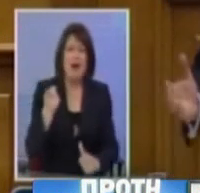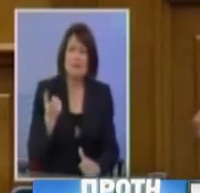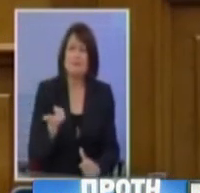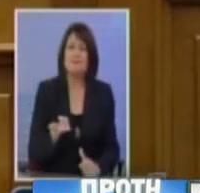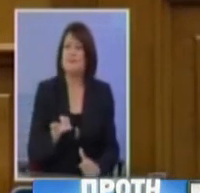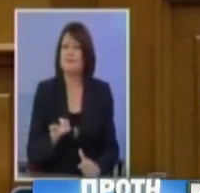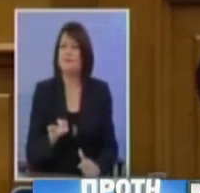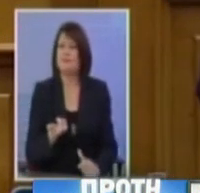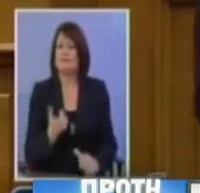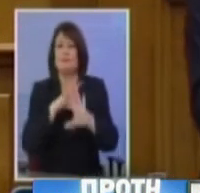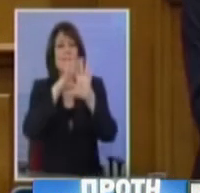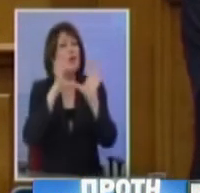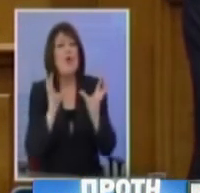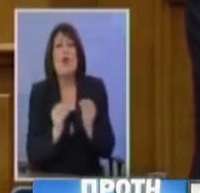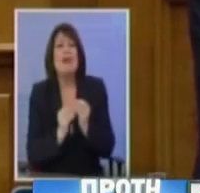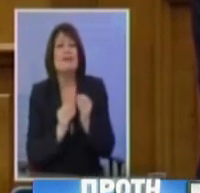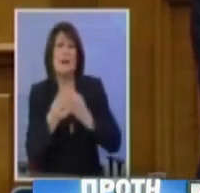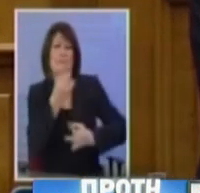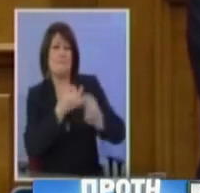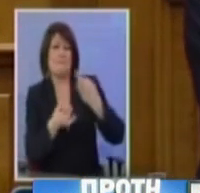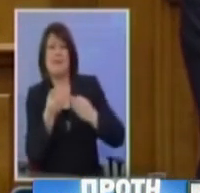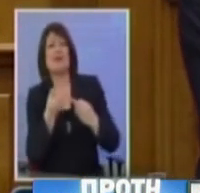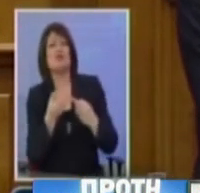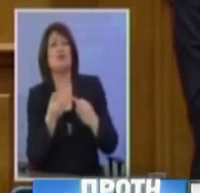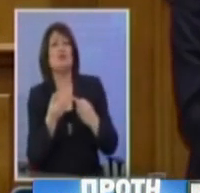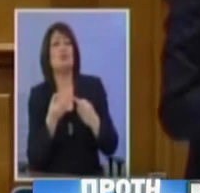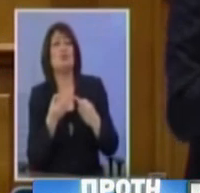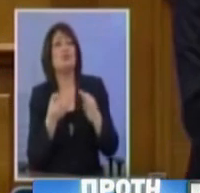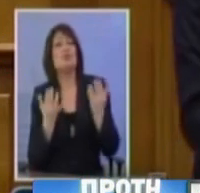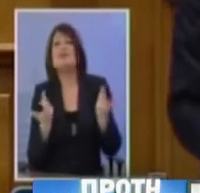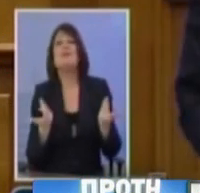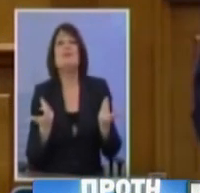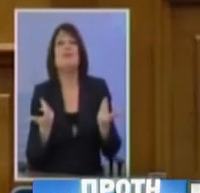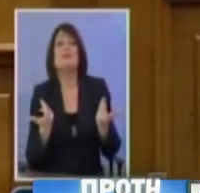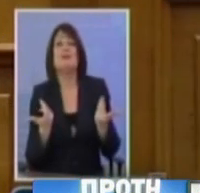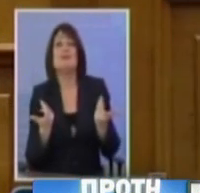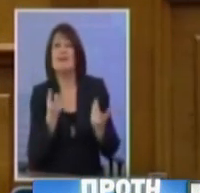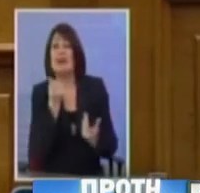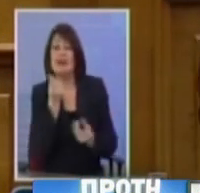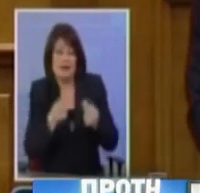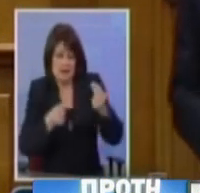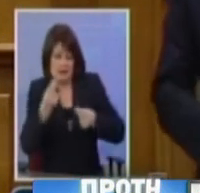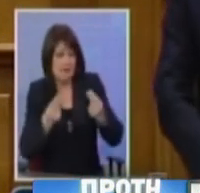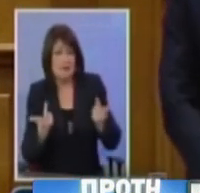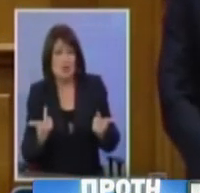Εξηγήστε μας. Όλο αυτό, κυρίες και κύριοι συνάδελφοι, σε τι συμποσούτε.